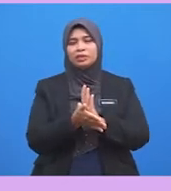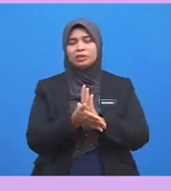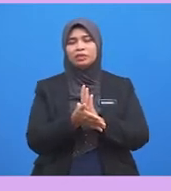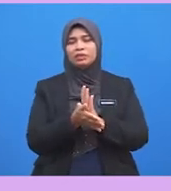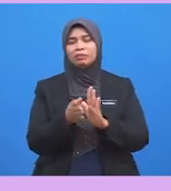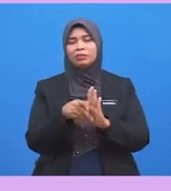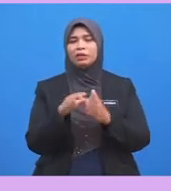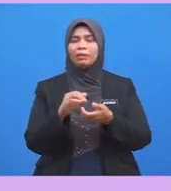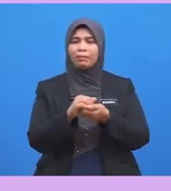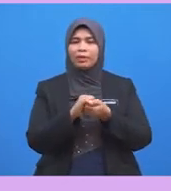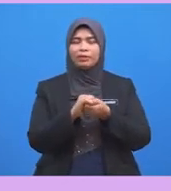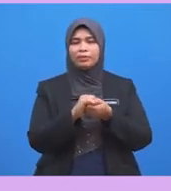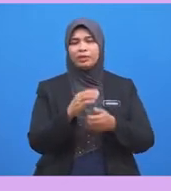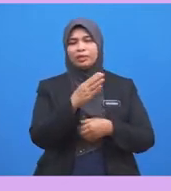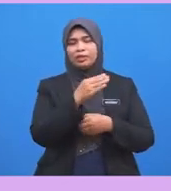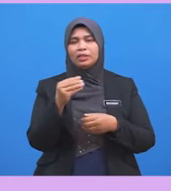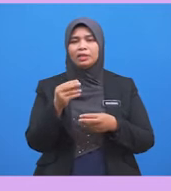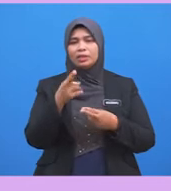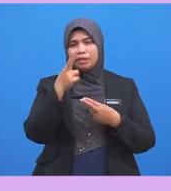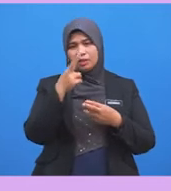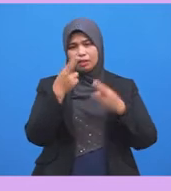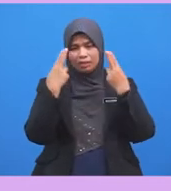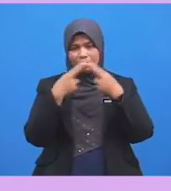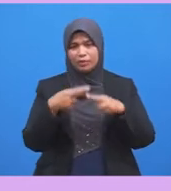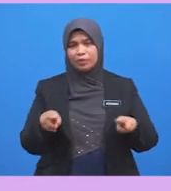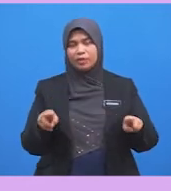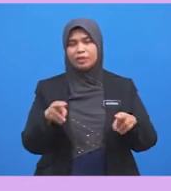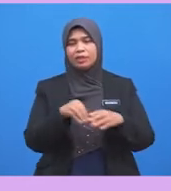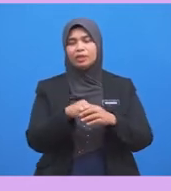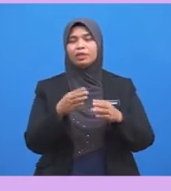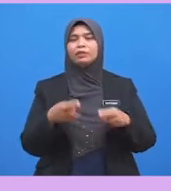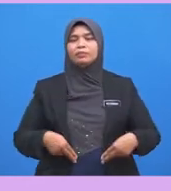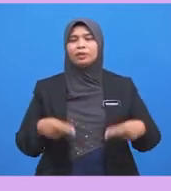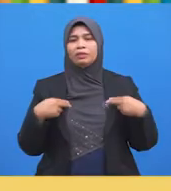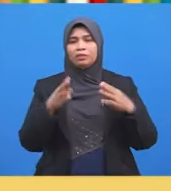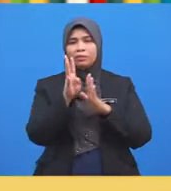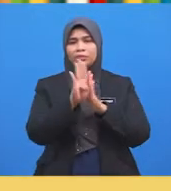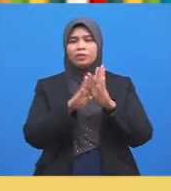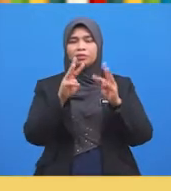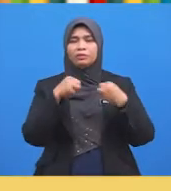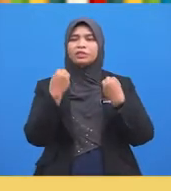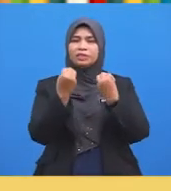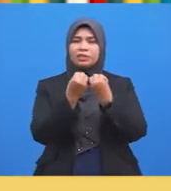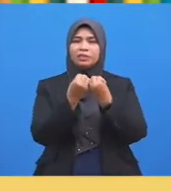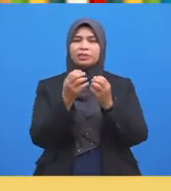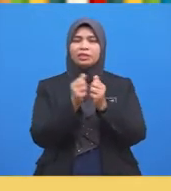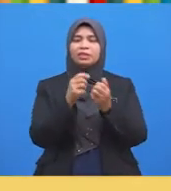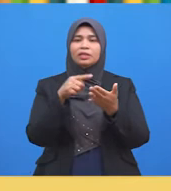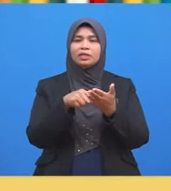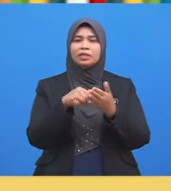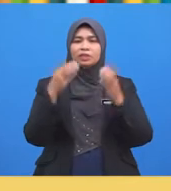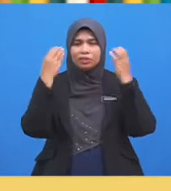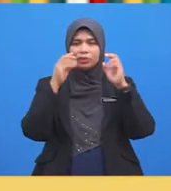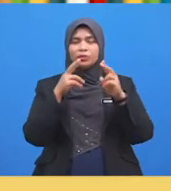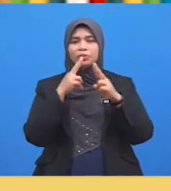tunjang perpaduan dan keharmonian dalam hidup bermasyarakat. Dengan ini, cikgu